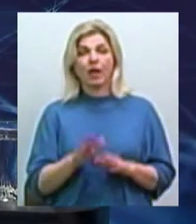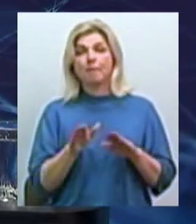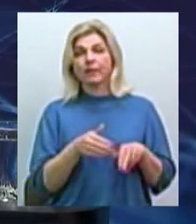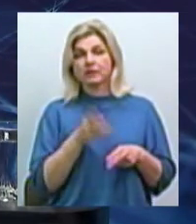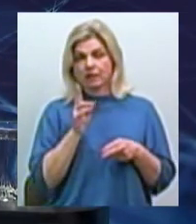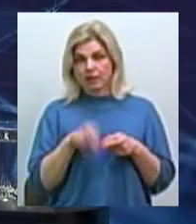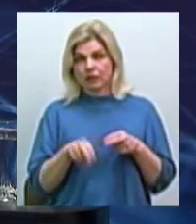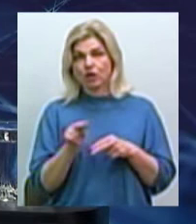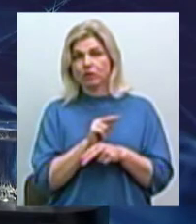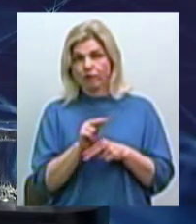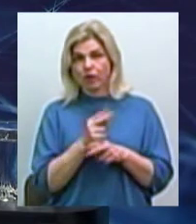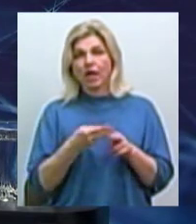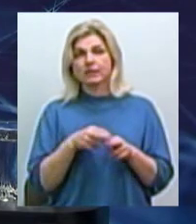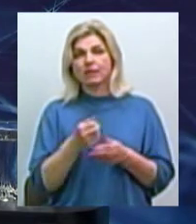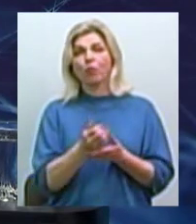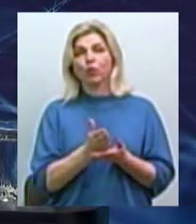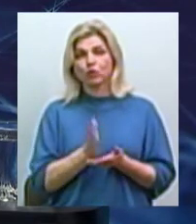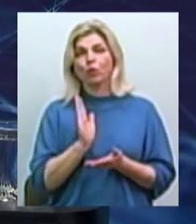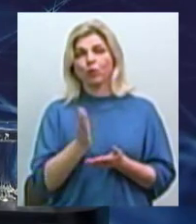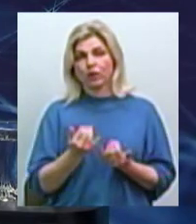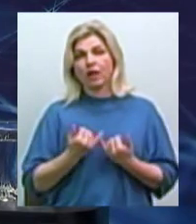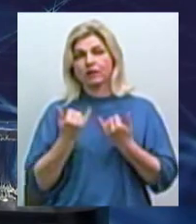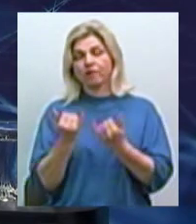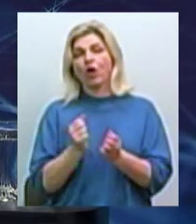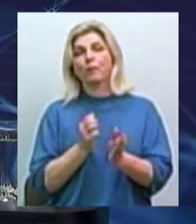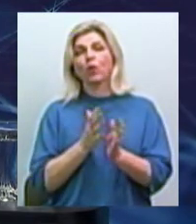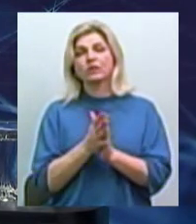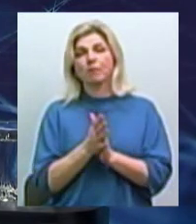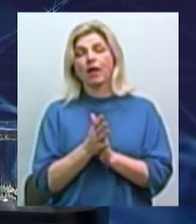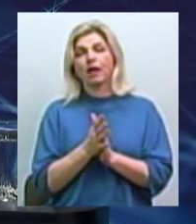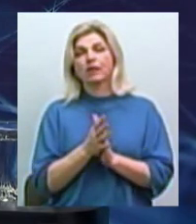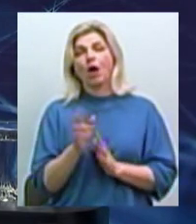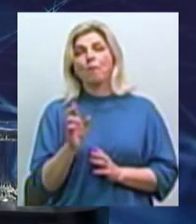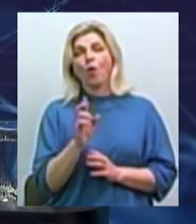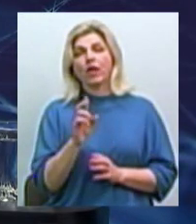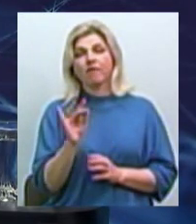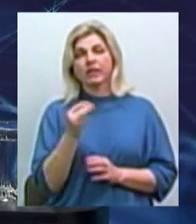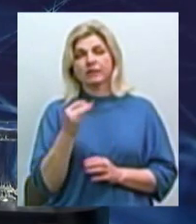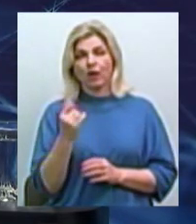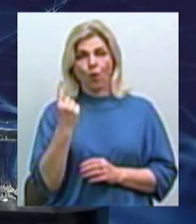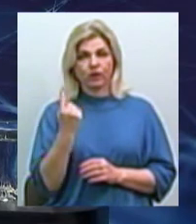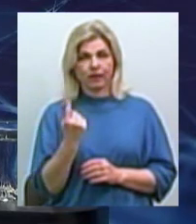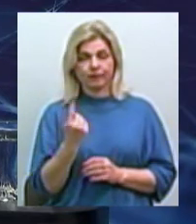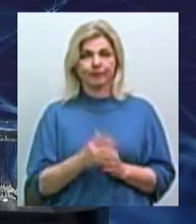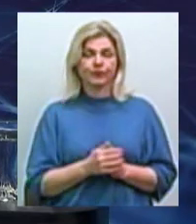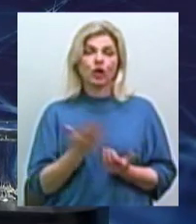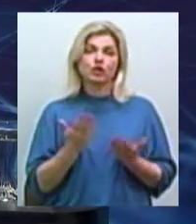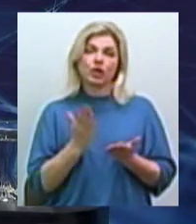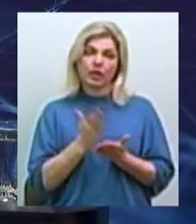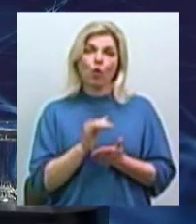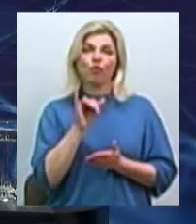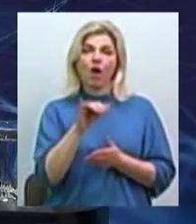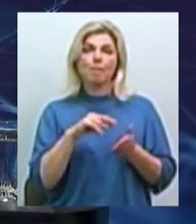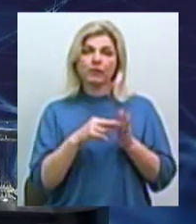закінчення реконструкції ця ж послуга буде надаватись на проспекті Богоявленський 1. А чи є у вас в планах